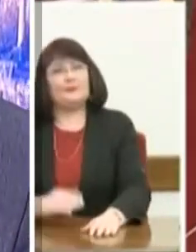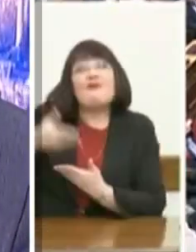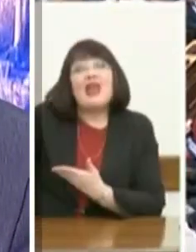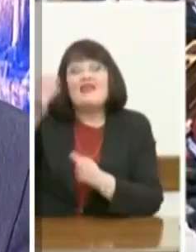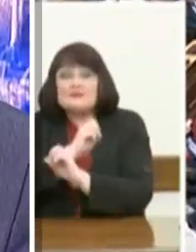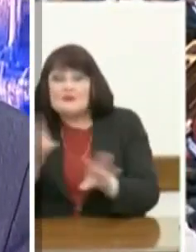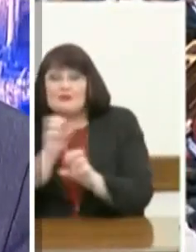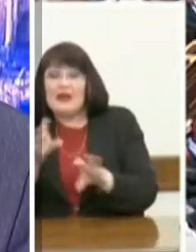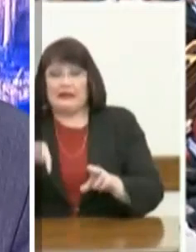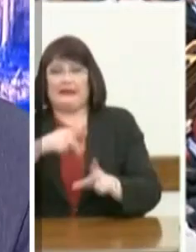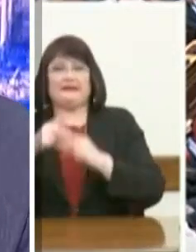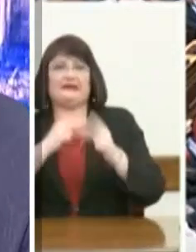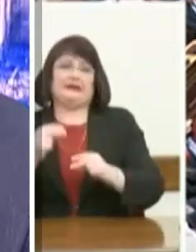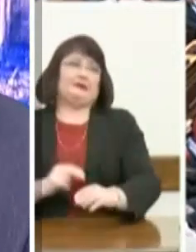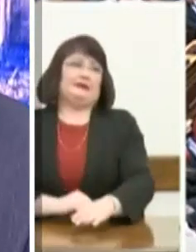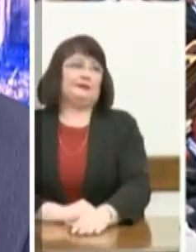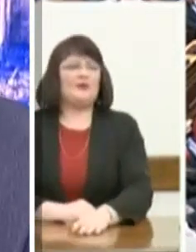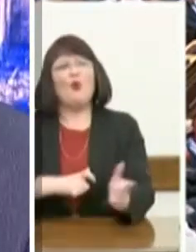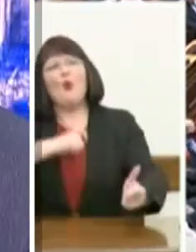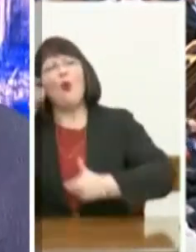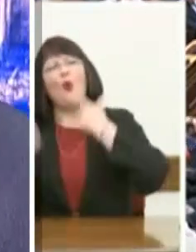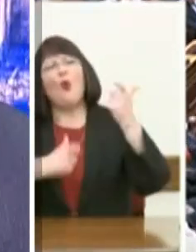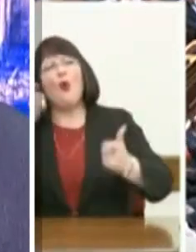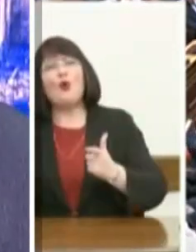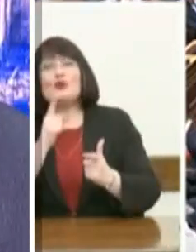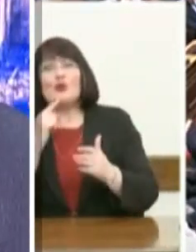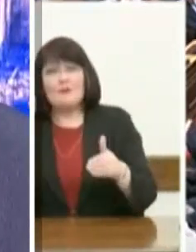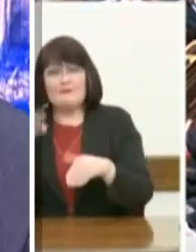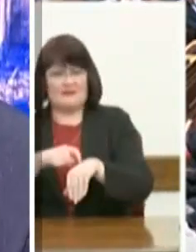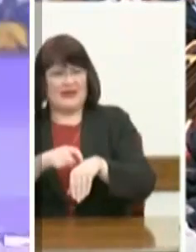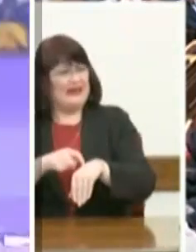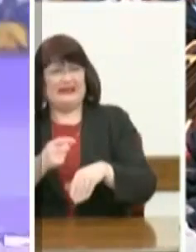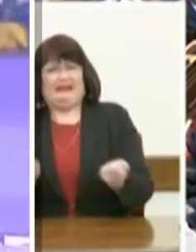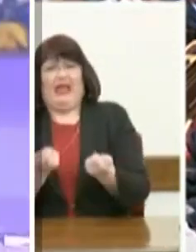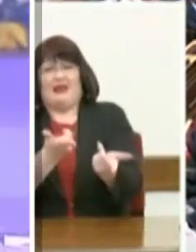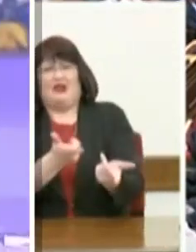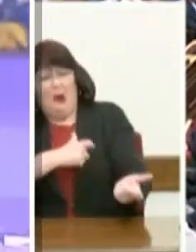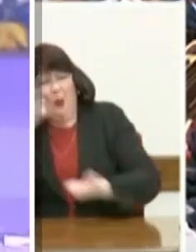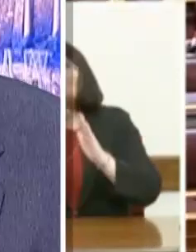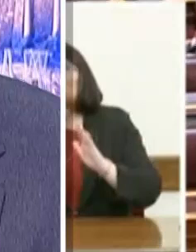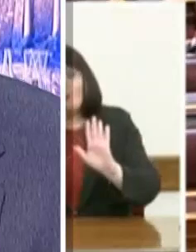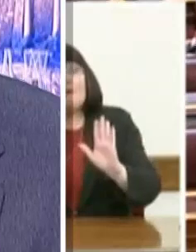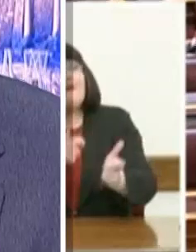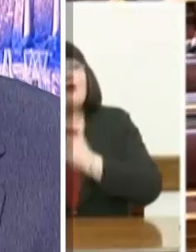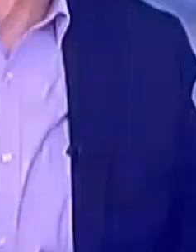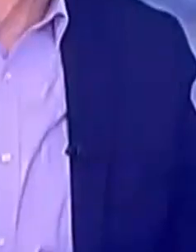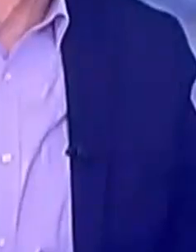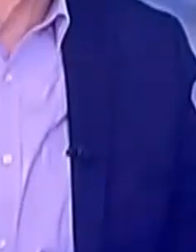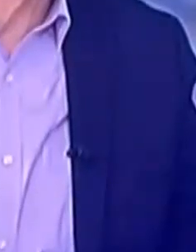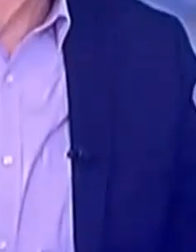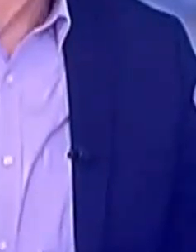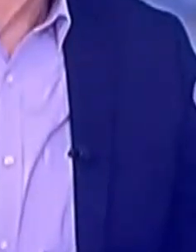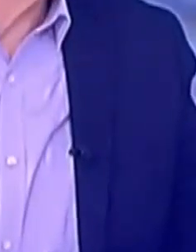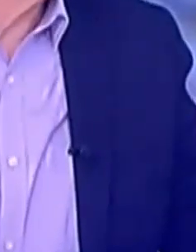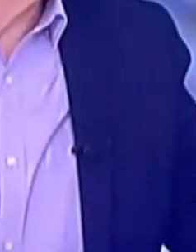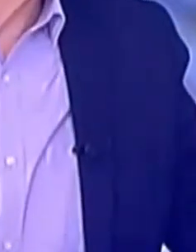ΣΥΡΙΖΑ στη χώρα τα επόμενα 4 χρόνια, τι πιστεύει η Νέα Δημοκρατία. Σε αυτά πρέπει να αντιπαρατεθούμε. Υπάρχουν διαφορές, πρέπει να γίνουν κατανοητές. Λοιπόν. Την ίδια